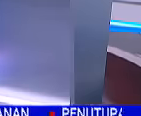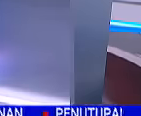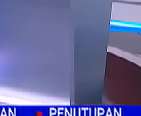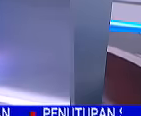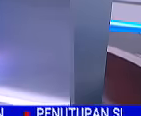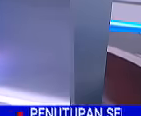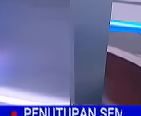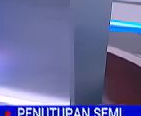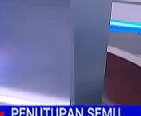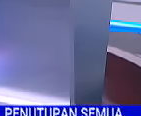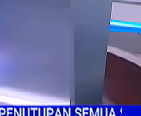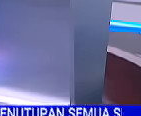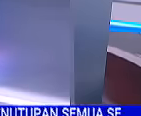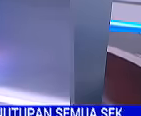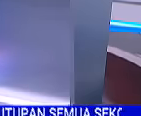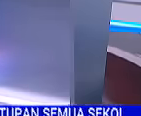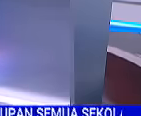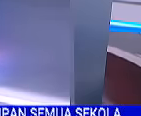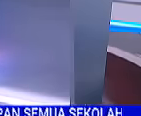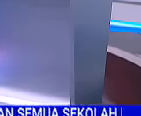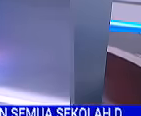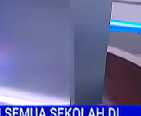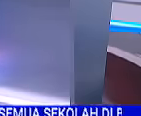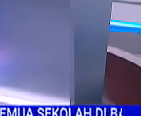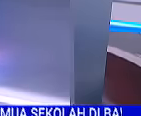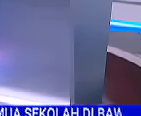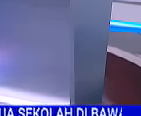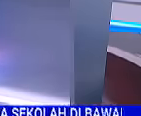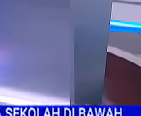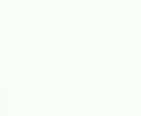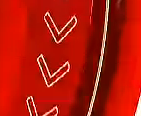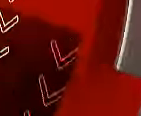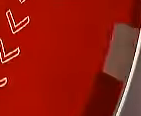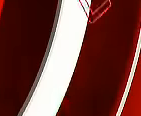Warisan Johor. Semuanya dalam lintas langsung negeri-negeri.